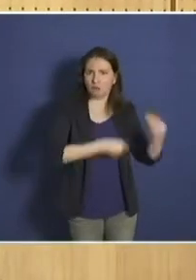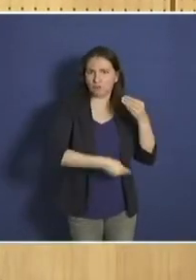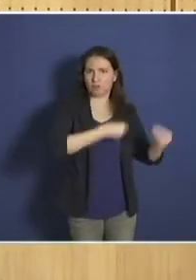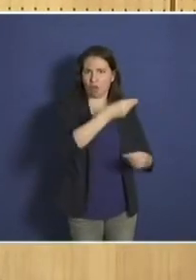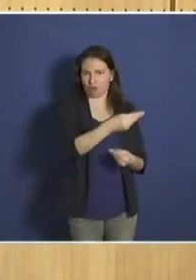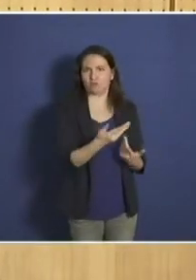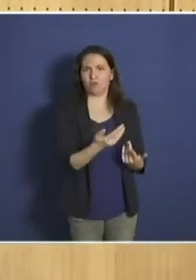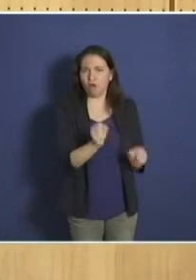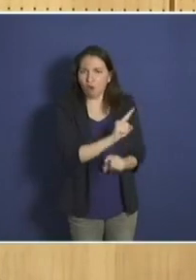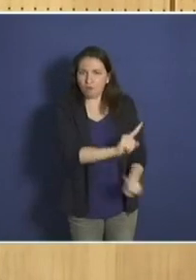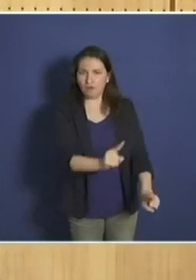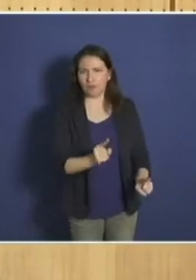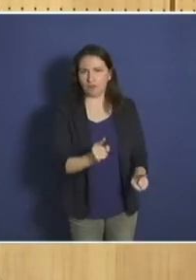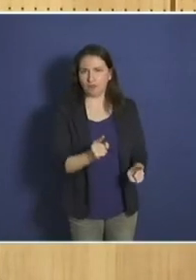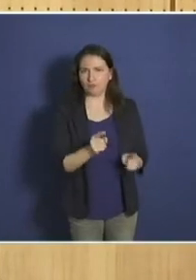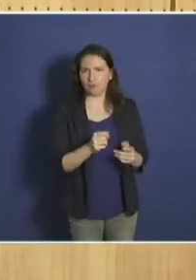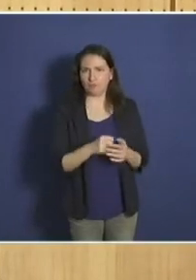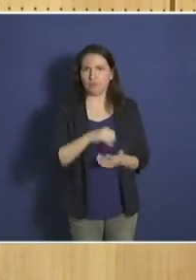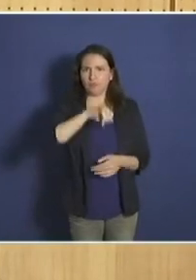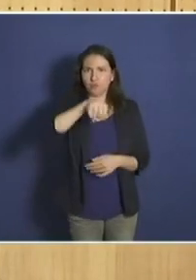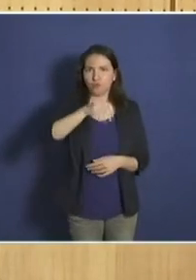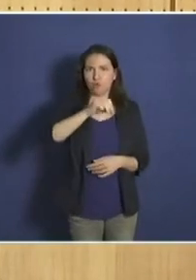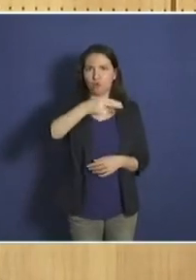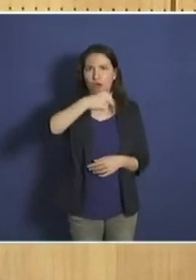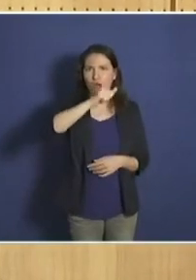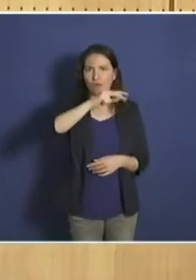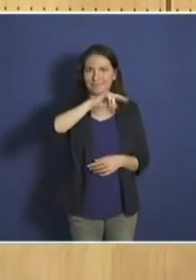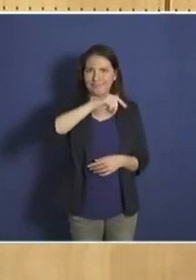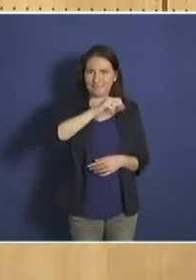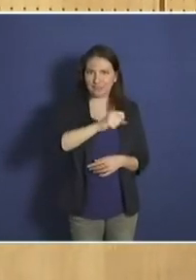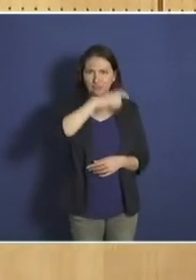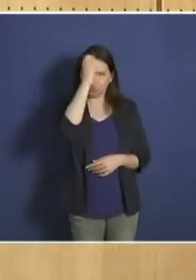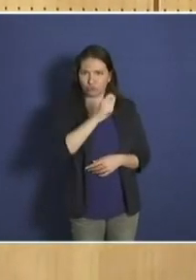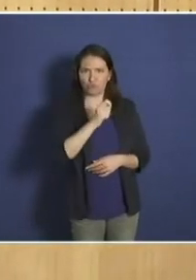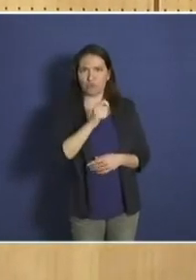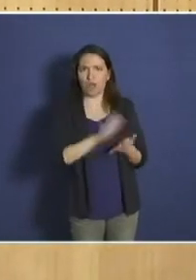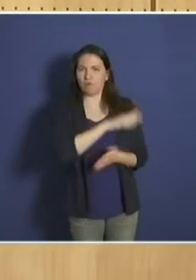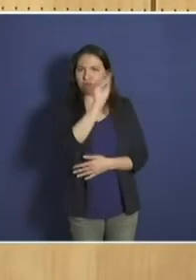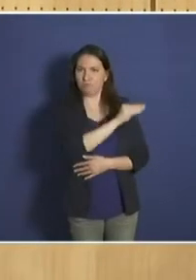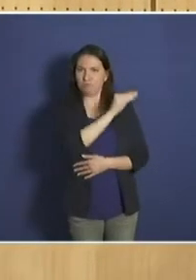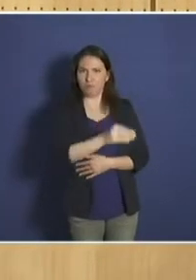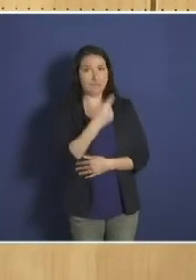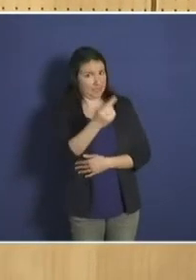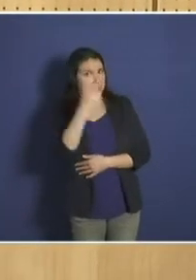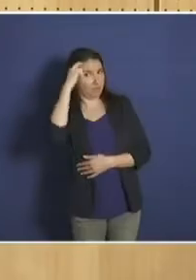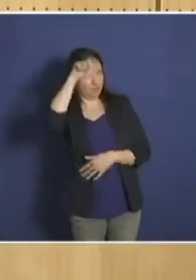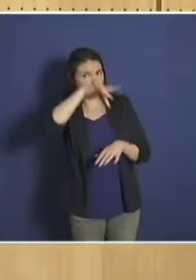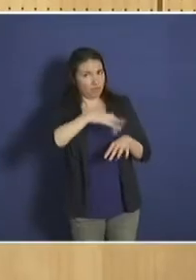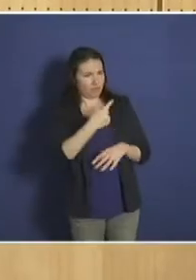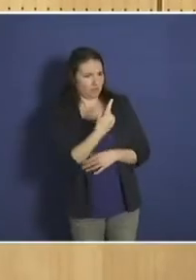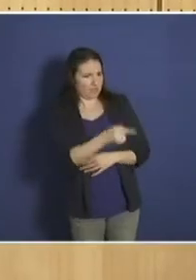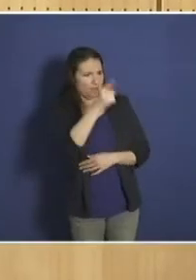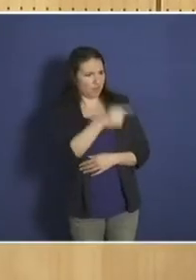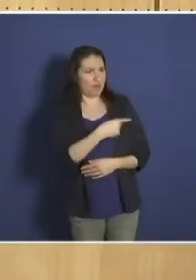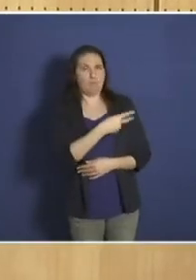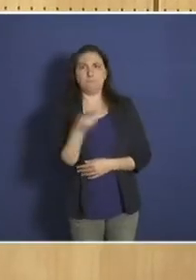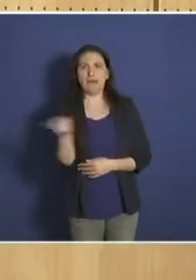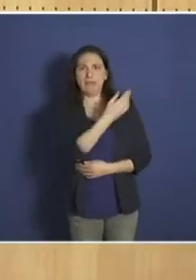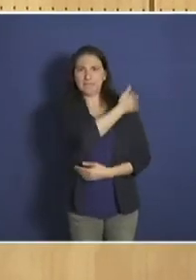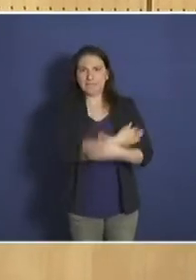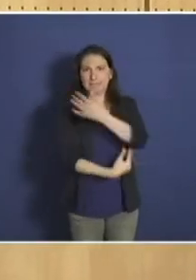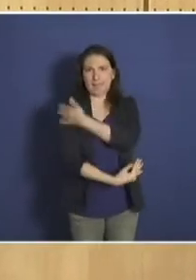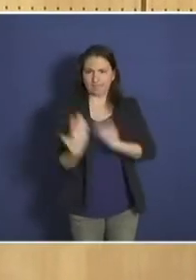Warum wird diese Ioannidis-Studie nicht berücksichtigt? Als Wissenschaftlerin müssen Sie doch immer beide